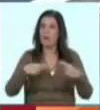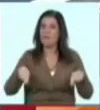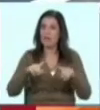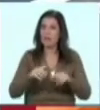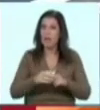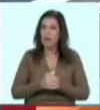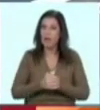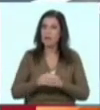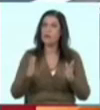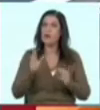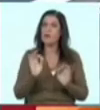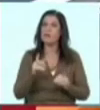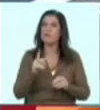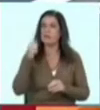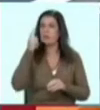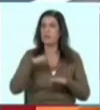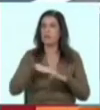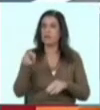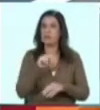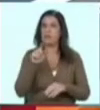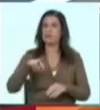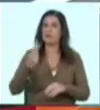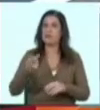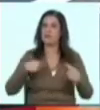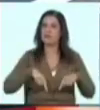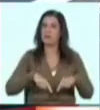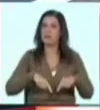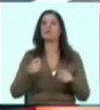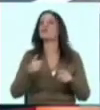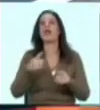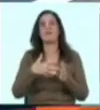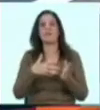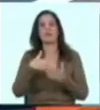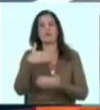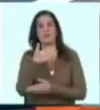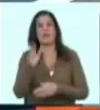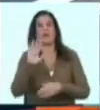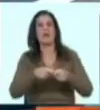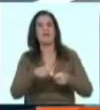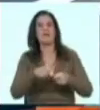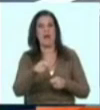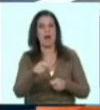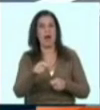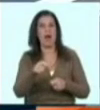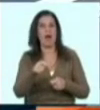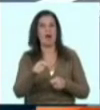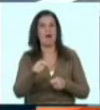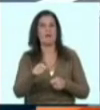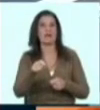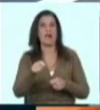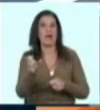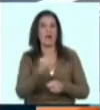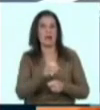שבאמת צריך לשקול את הנושא, שיהיה יושב ראש ועדה לביקורת המדינה, חבר בוועדה למינוי שופטים מהאופוזיציה. מה עם צה"ל? ואז נראה מה יגידו בתקשורת ובשמאל.